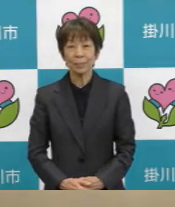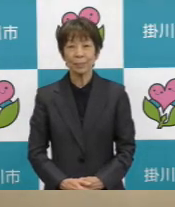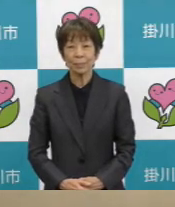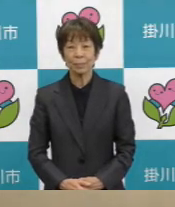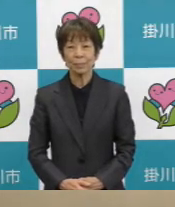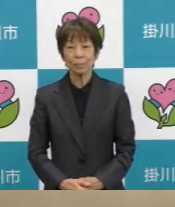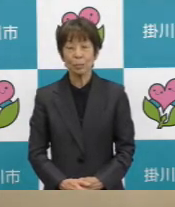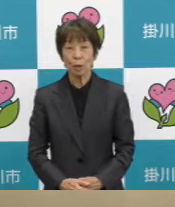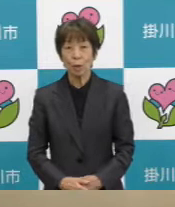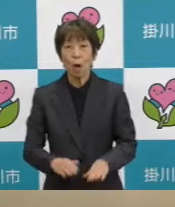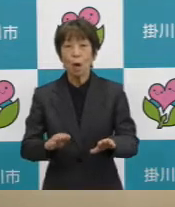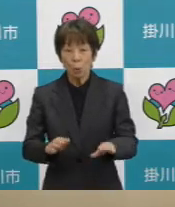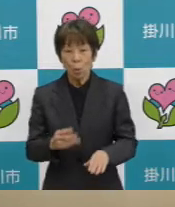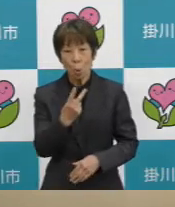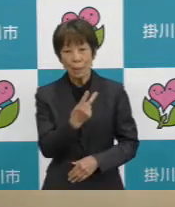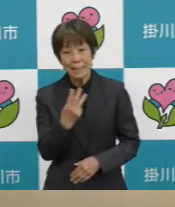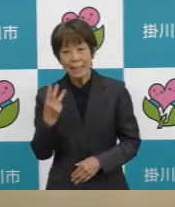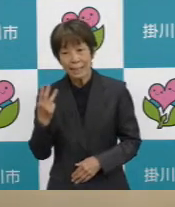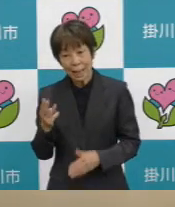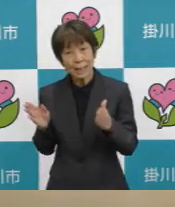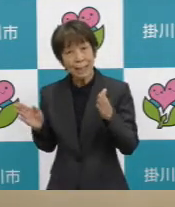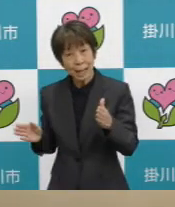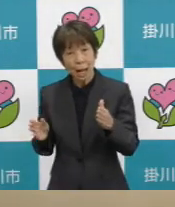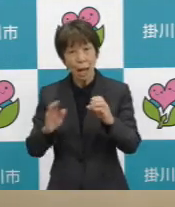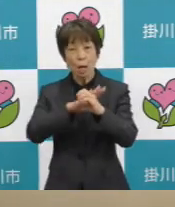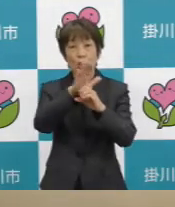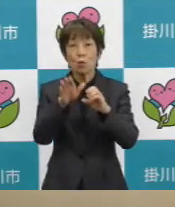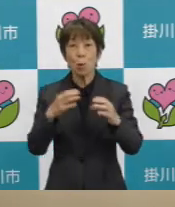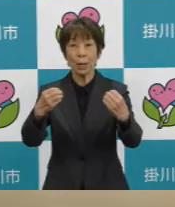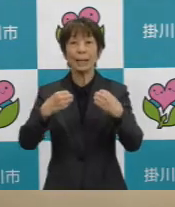この 2,3 日、コロナの感染が、